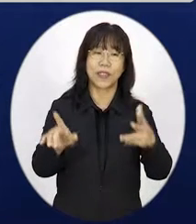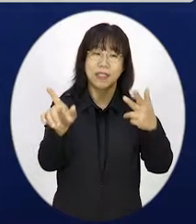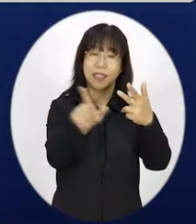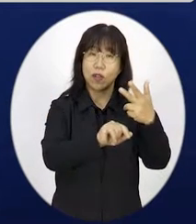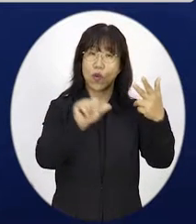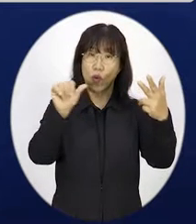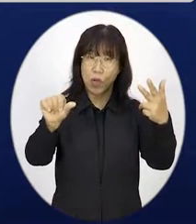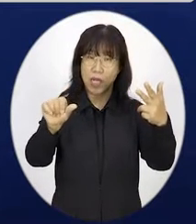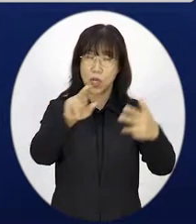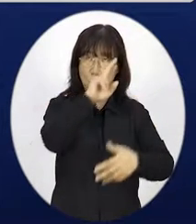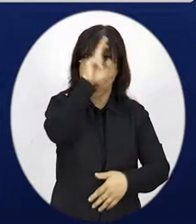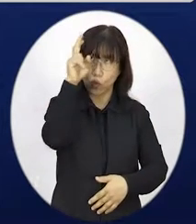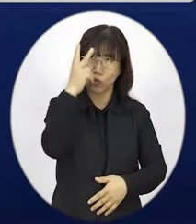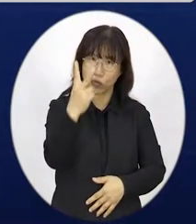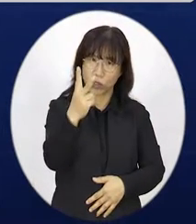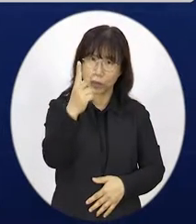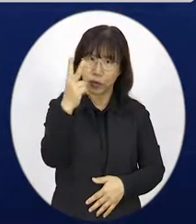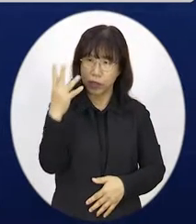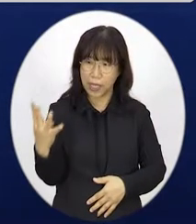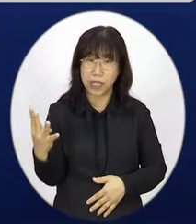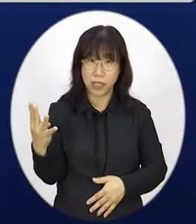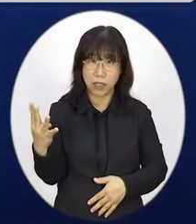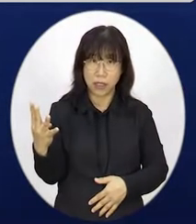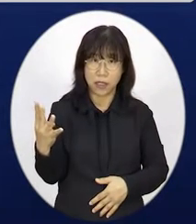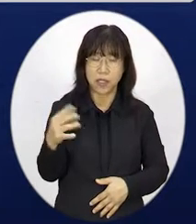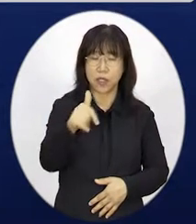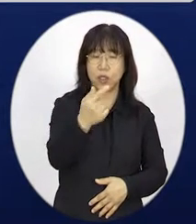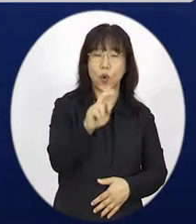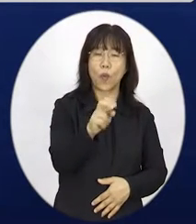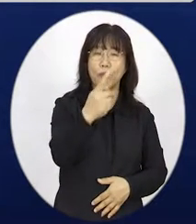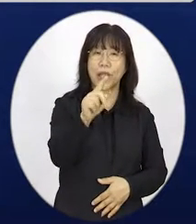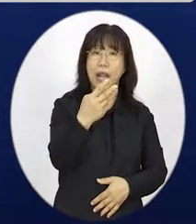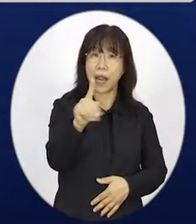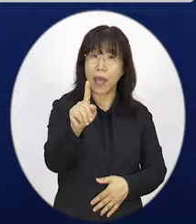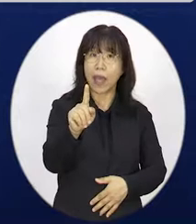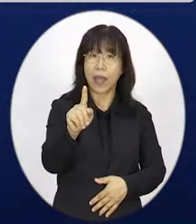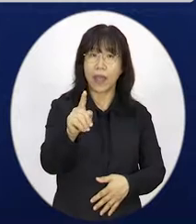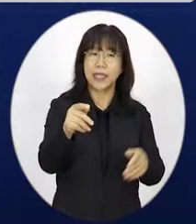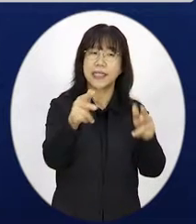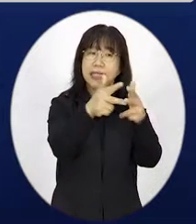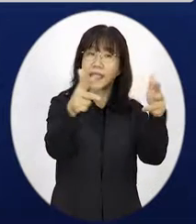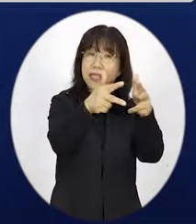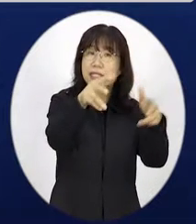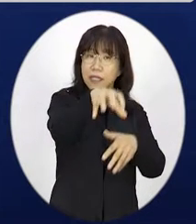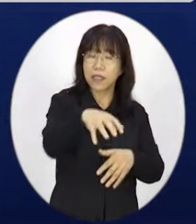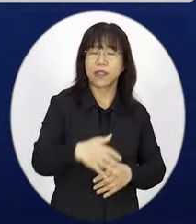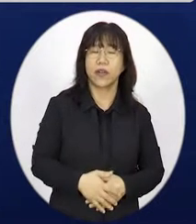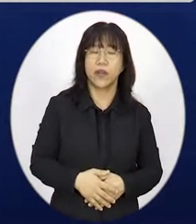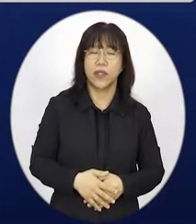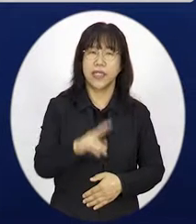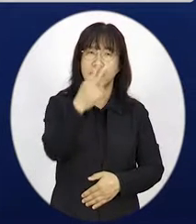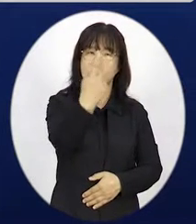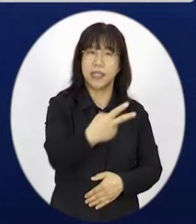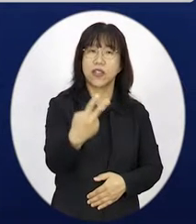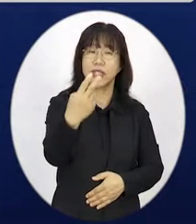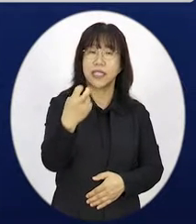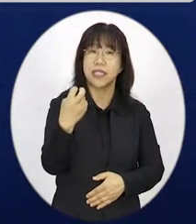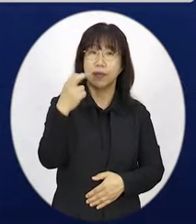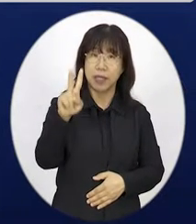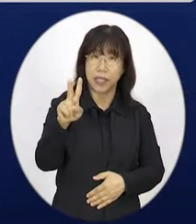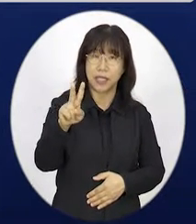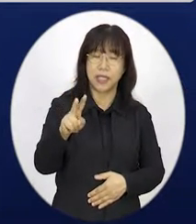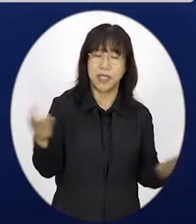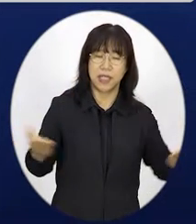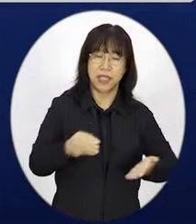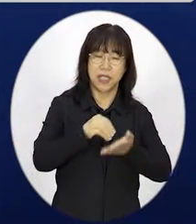오는 7월 5일 오후 2시부터 4시까지 곰달래 문화복지센터 7층 강당에서 2022 강서구